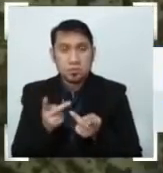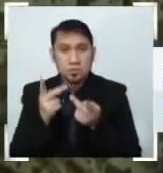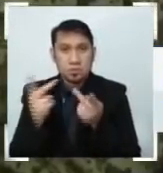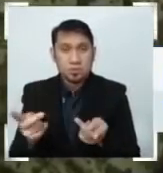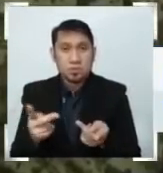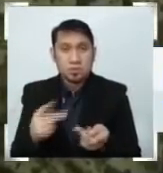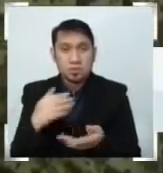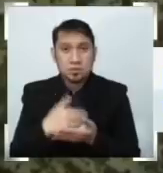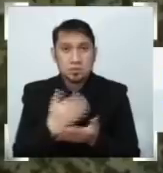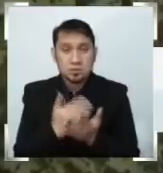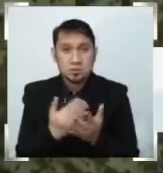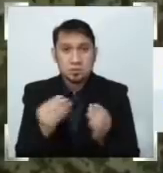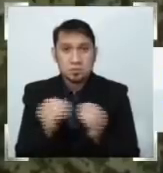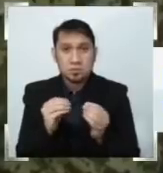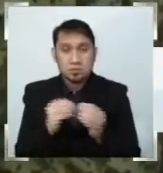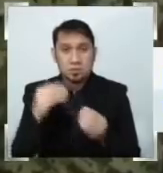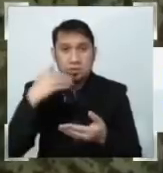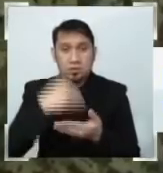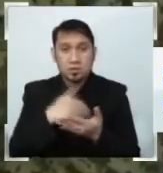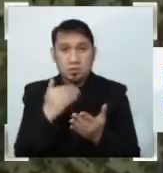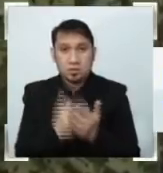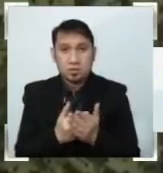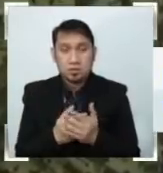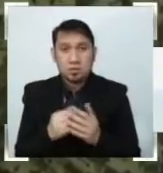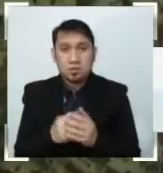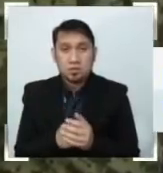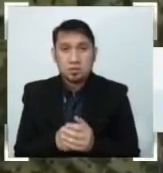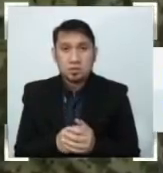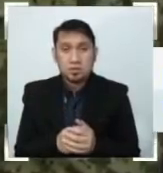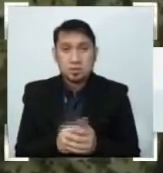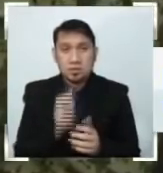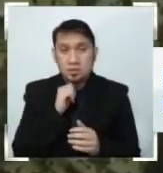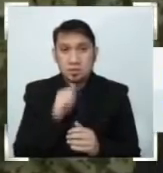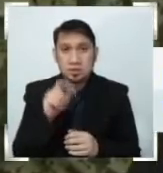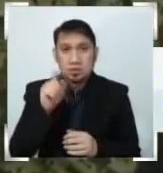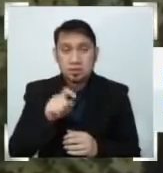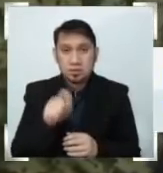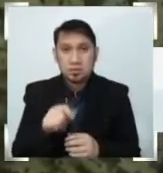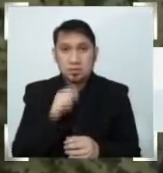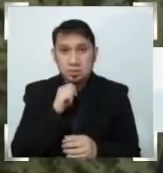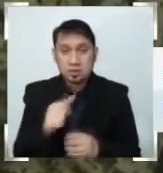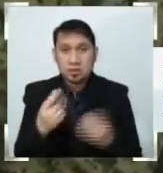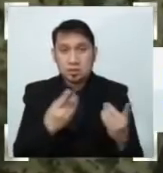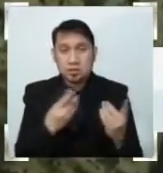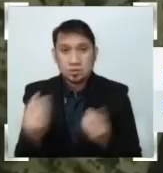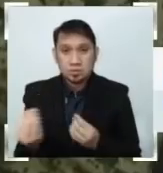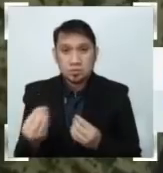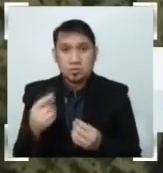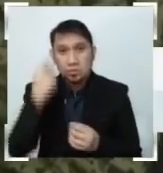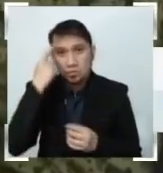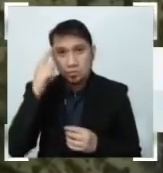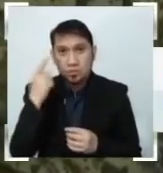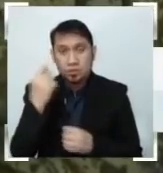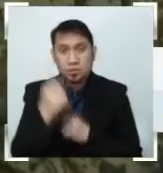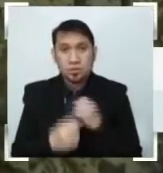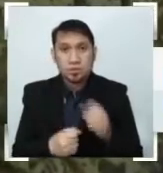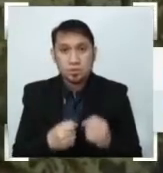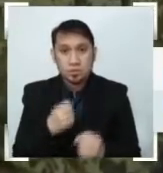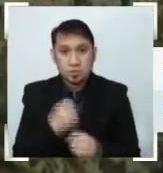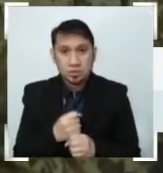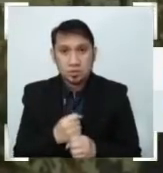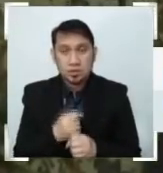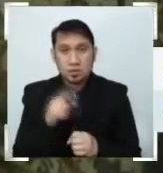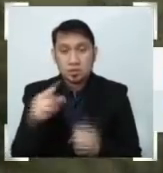budget. Palaki ng palaki yung budget na hindi naman necessary at hindi na-implement sa buong taon. Nasasayang lang eh yung pera na